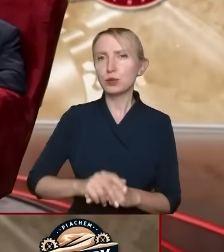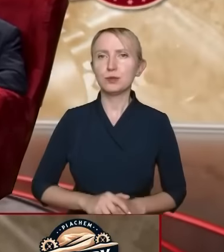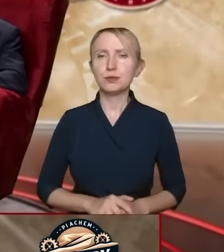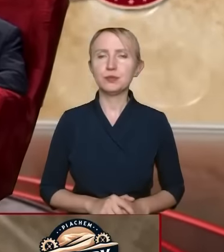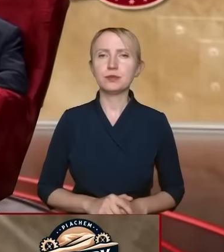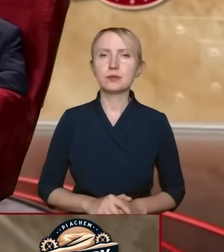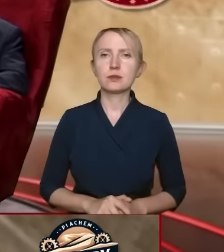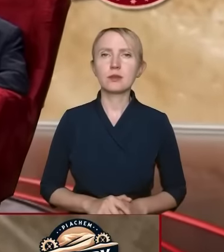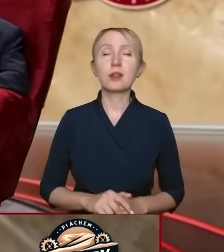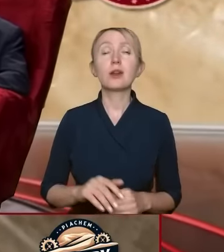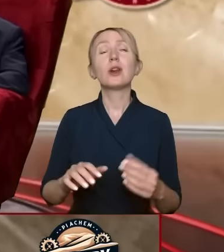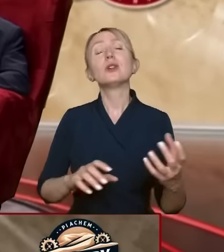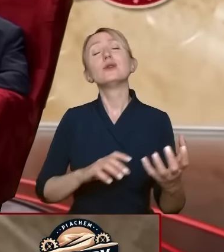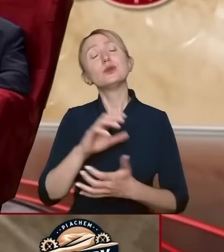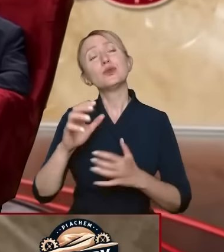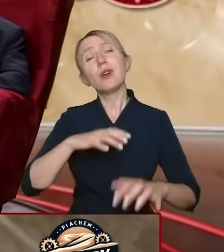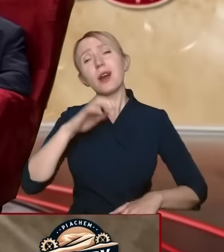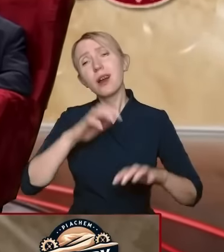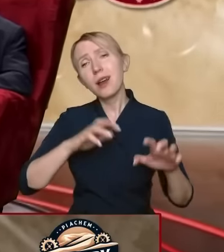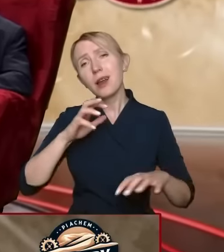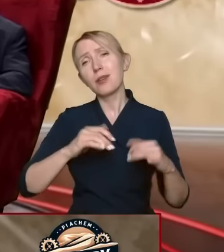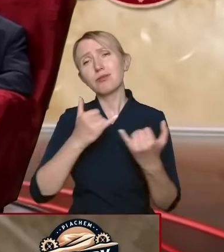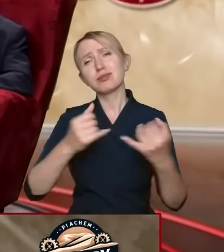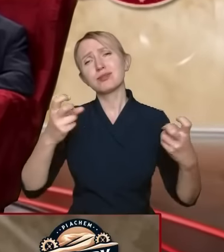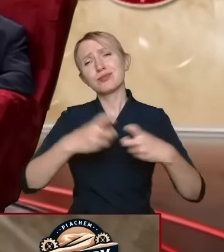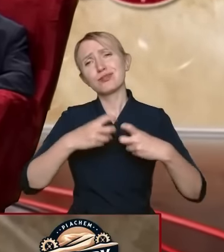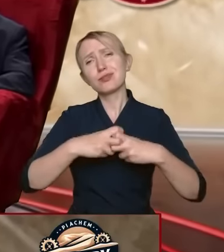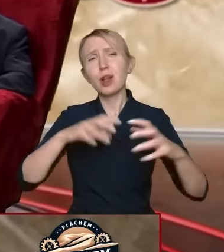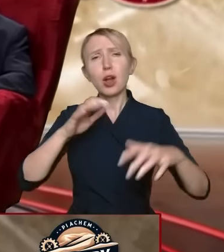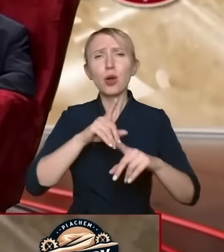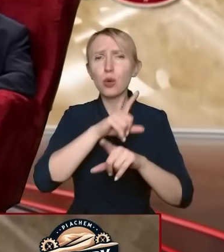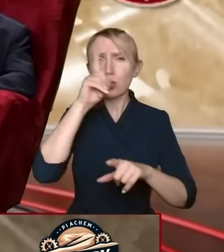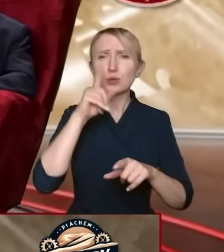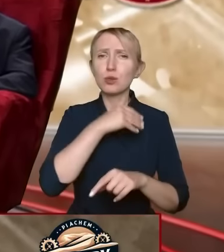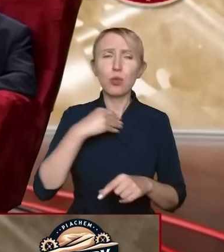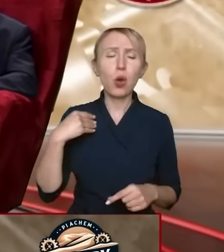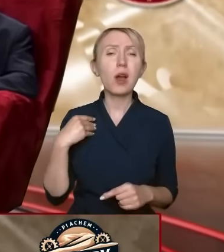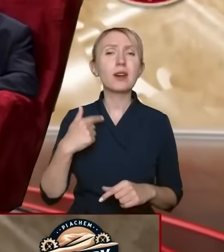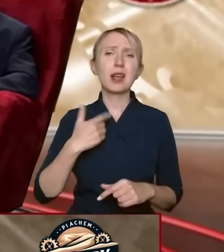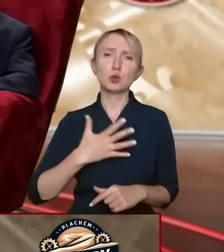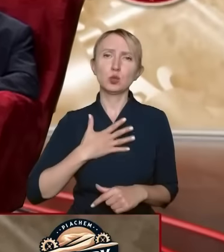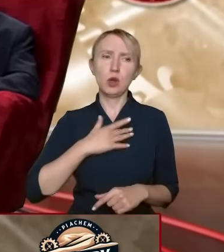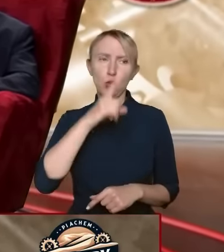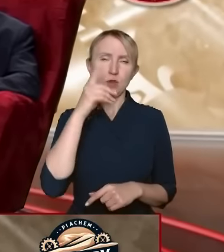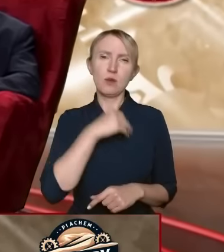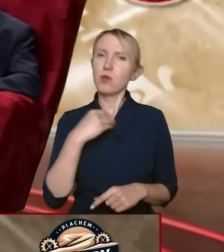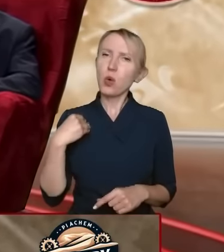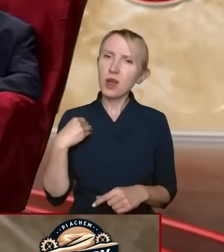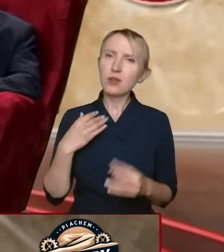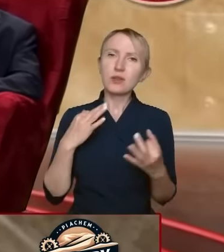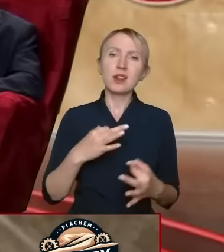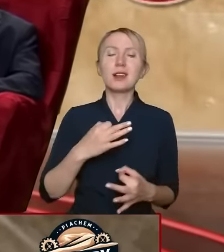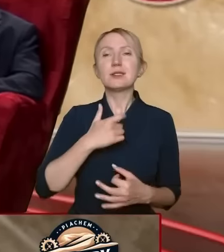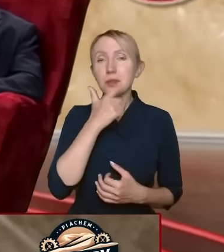Świat się śmieje. Śmieje się wielu internautów, śmieje się wielu Polaków. Mam wrażenie, że Polaków jednak w tym momencie śmieje